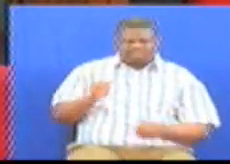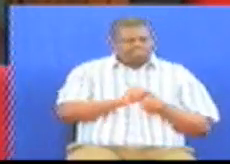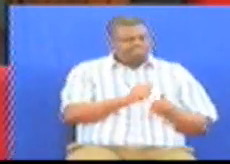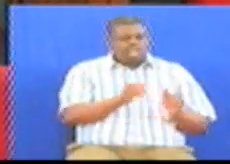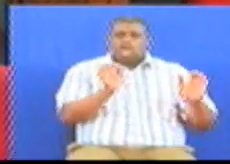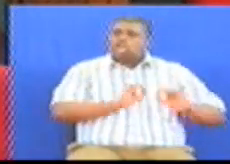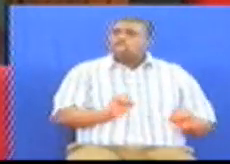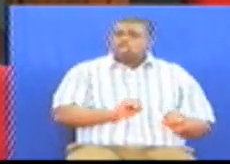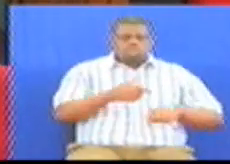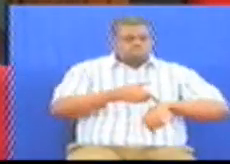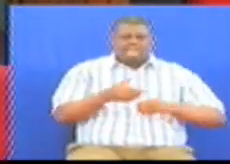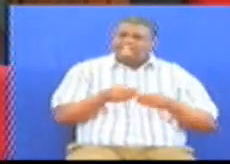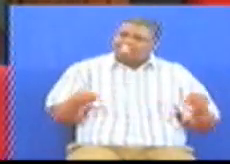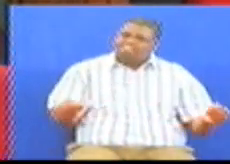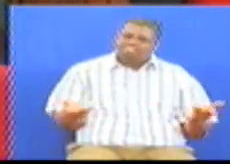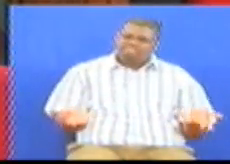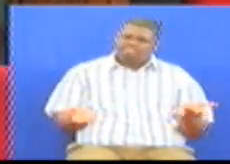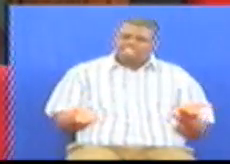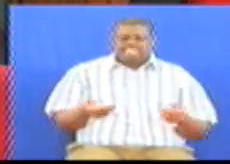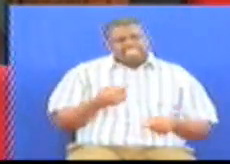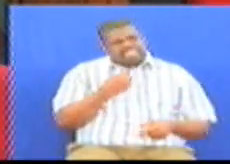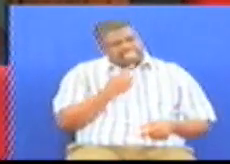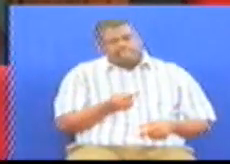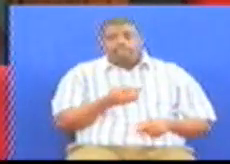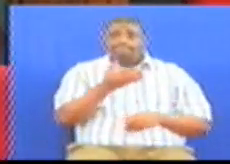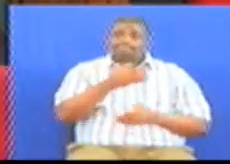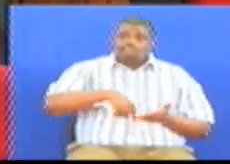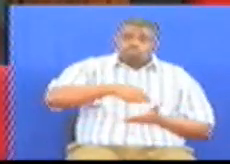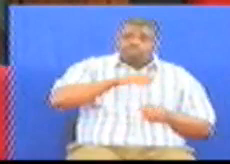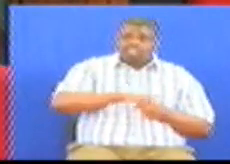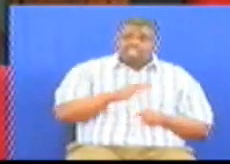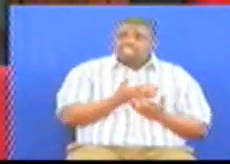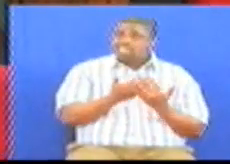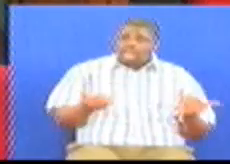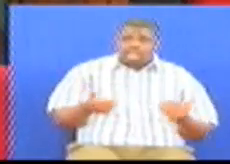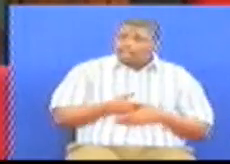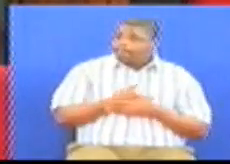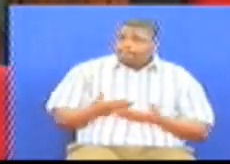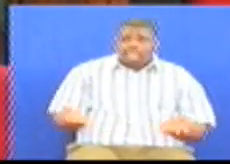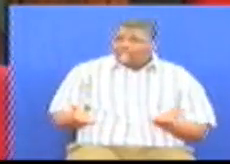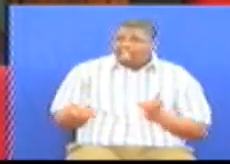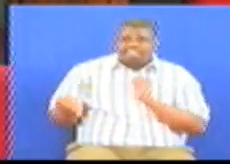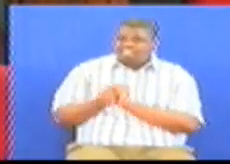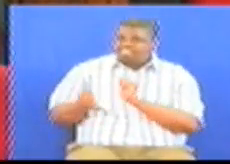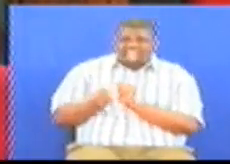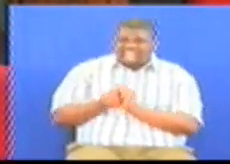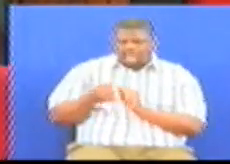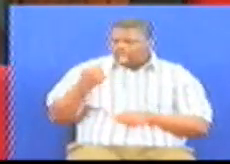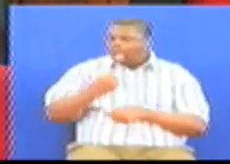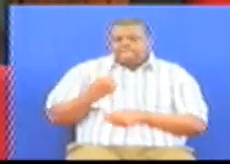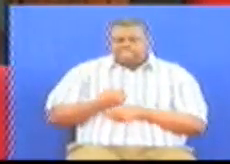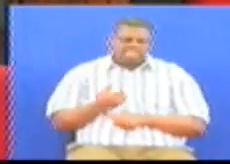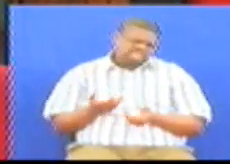mrefu. Tumeshamaliza na hapa tunasema tumejenga vituo vingi kwa idadi, lakini bila vifaa vya kufanyia